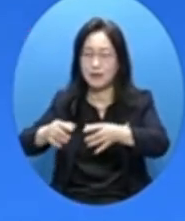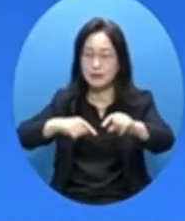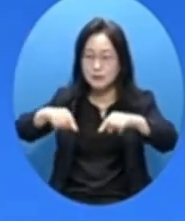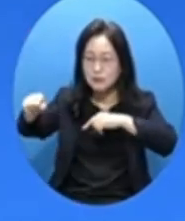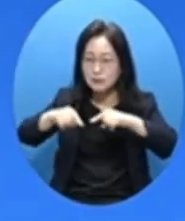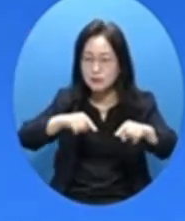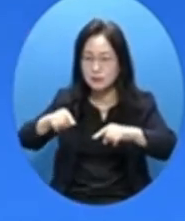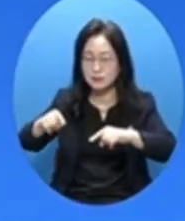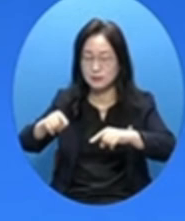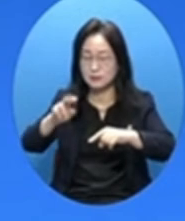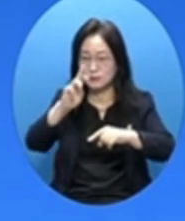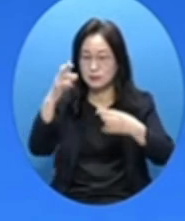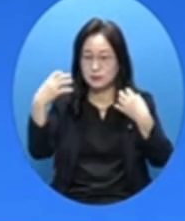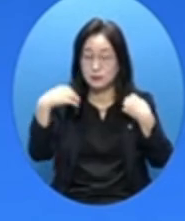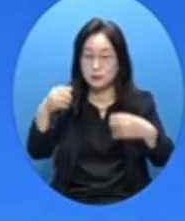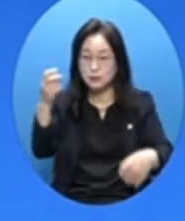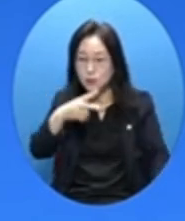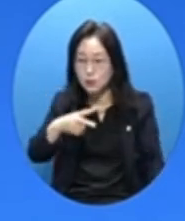또